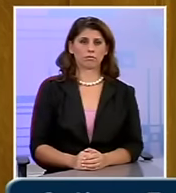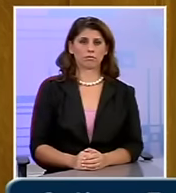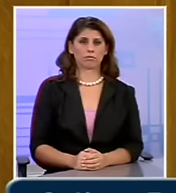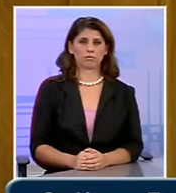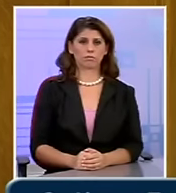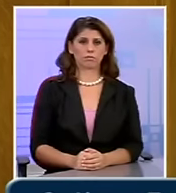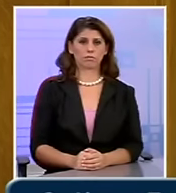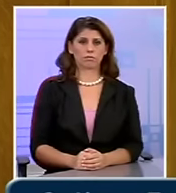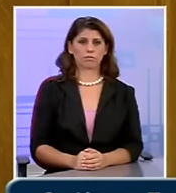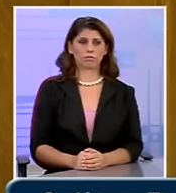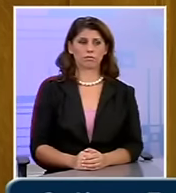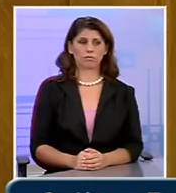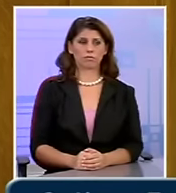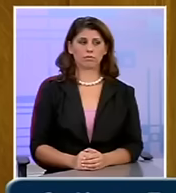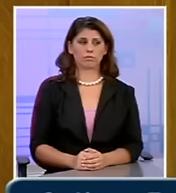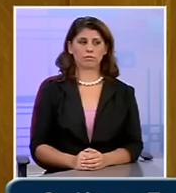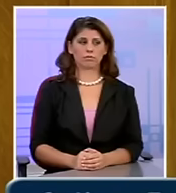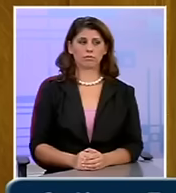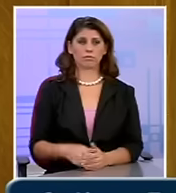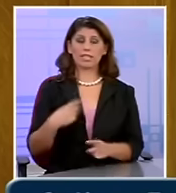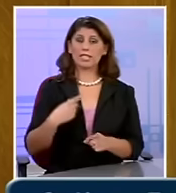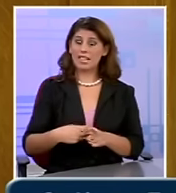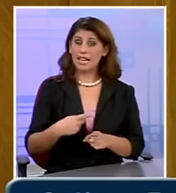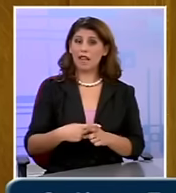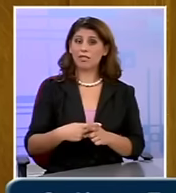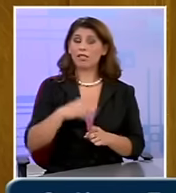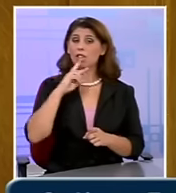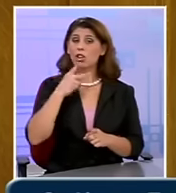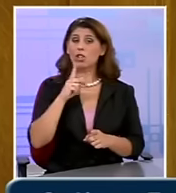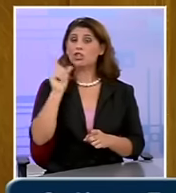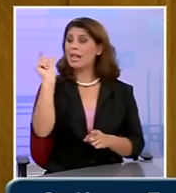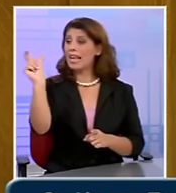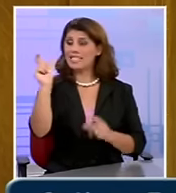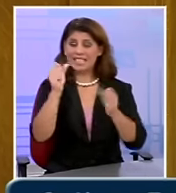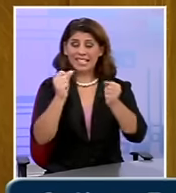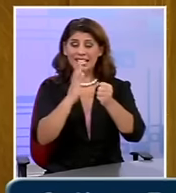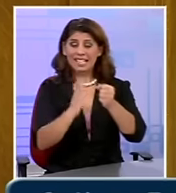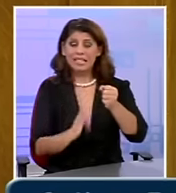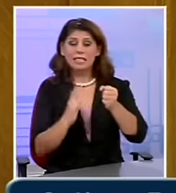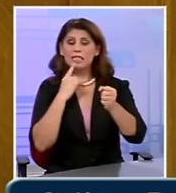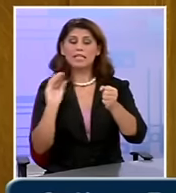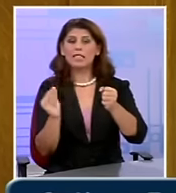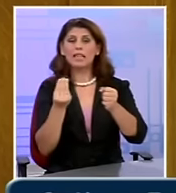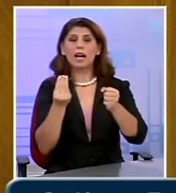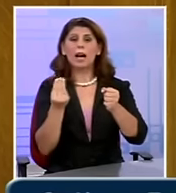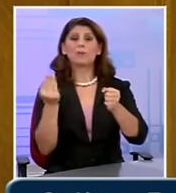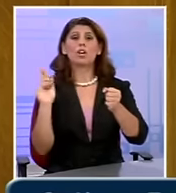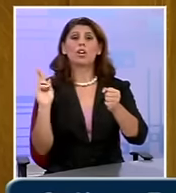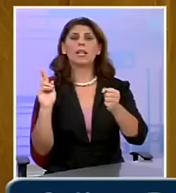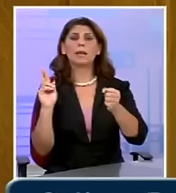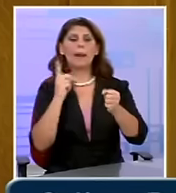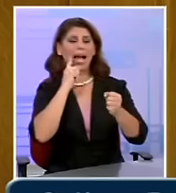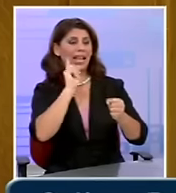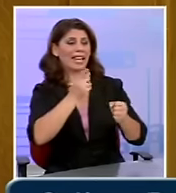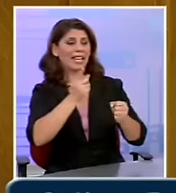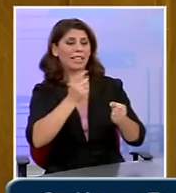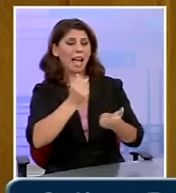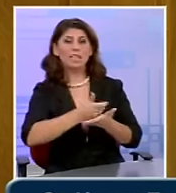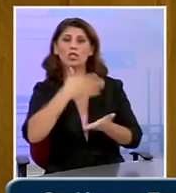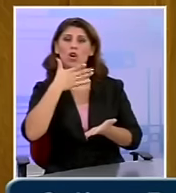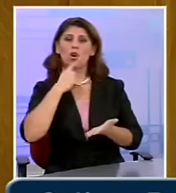στα ελληνικά, κρίση σημαίνει όχι μόνο κρίση, αλλά έρχεται και από το ρήμα κρίνω, που σημαίνει αξιολογώ